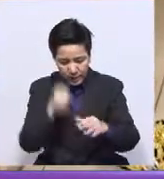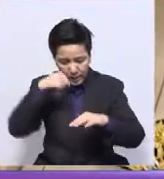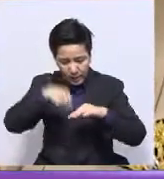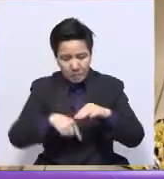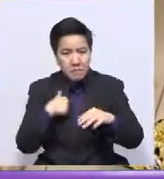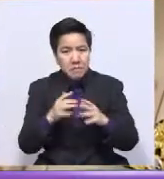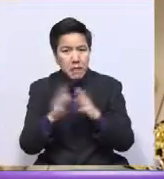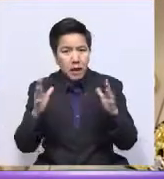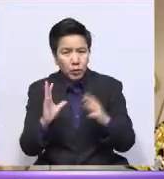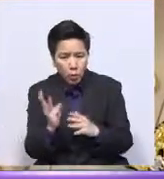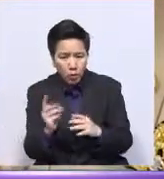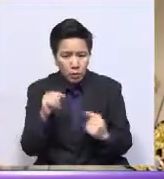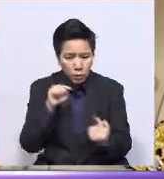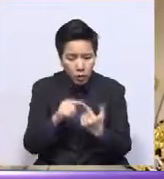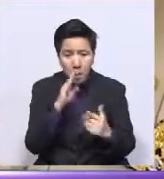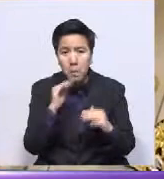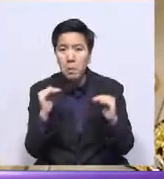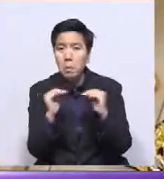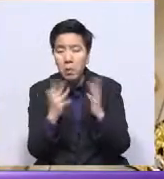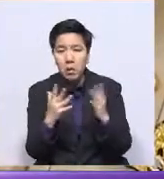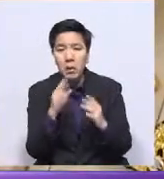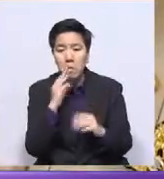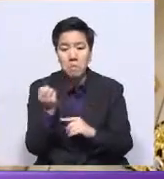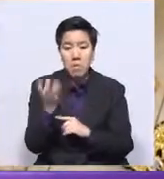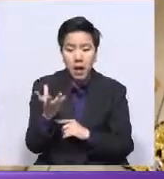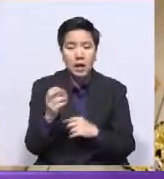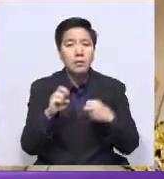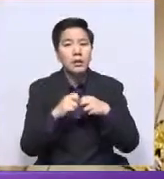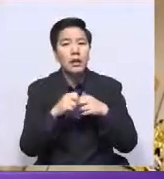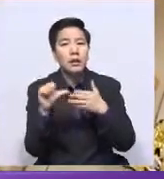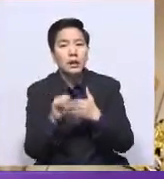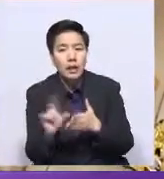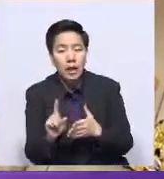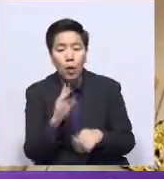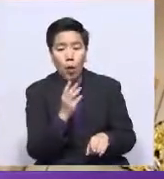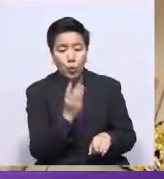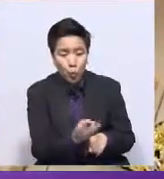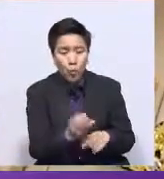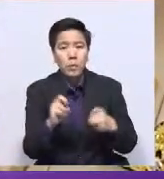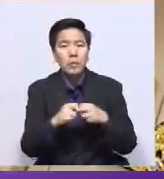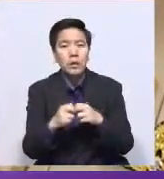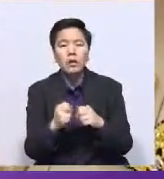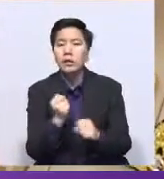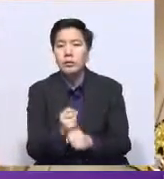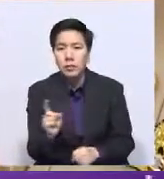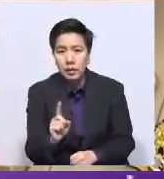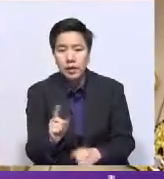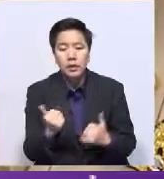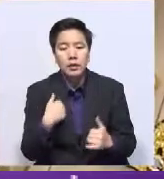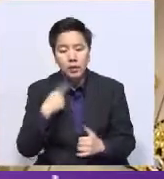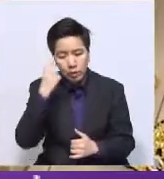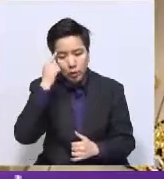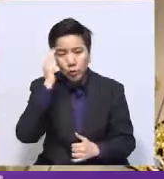ใดถ้าหากว่าไม่สมดุลมากไปจะแก้ปัญหาอย่างไรน้อยไปจะต้องเพิ่มโครงการอย่างไรก็จะนำมา